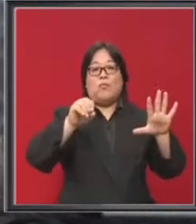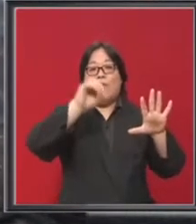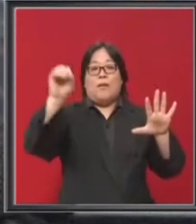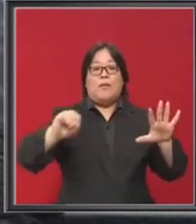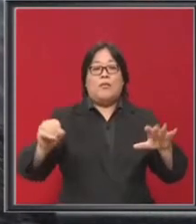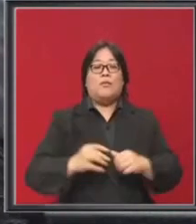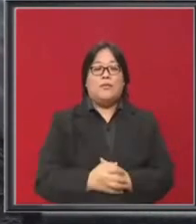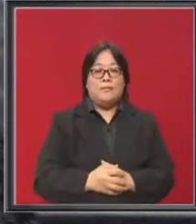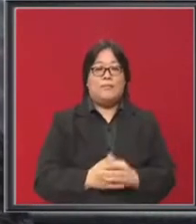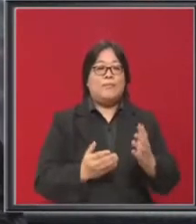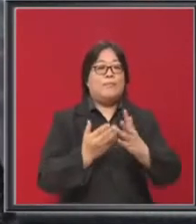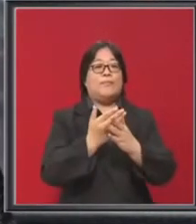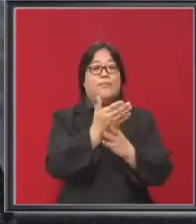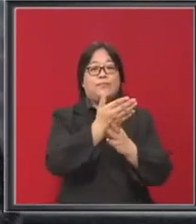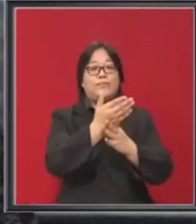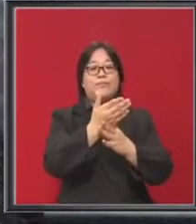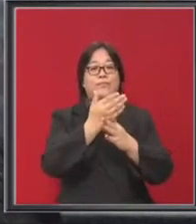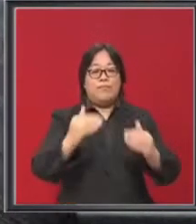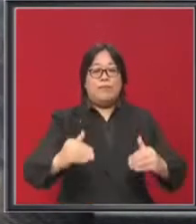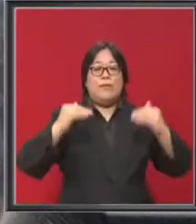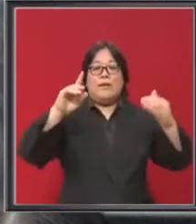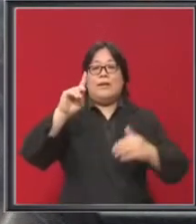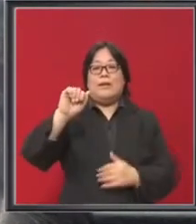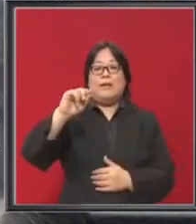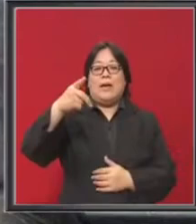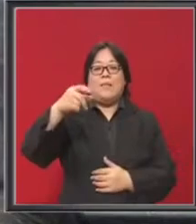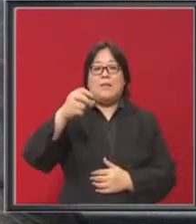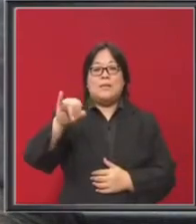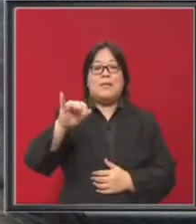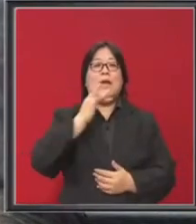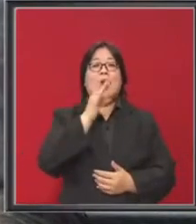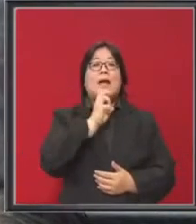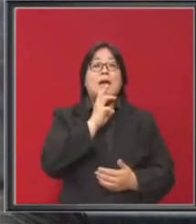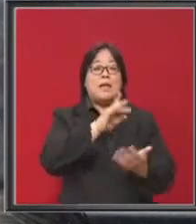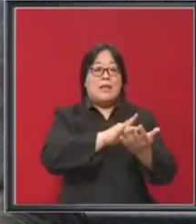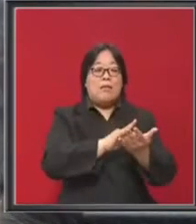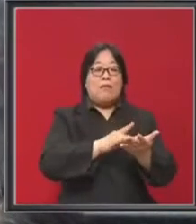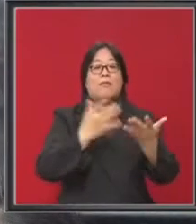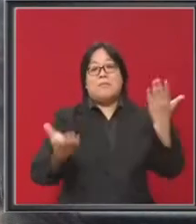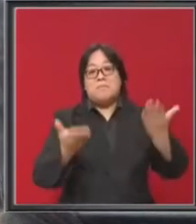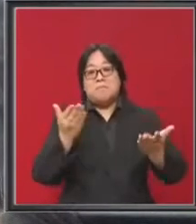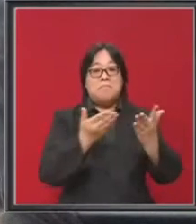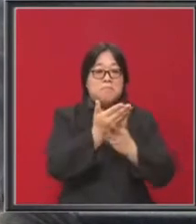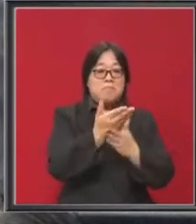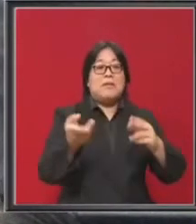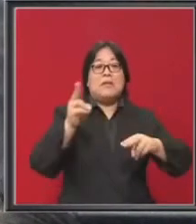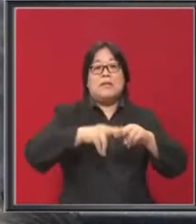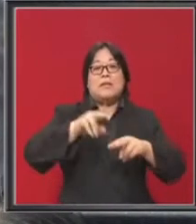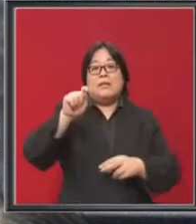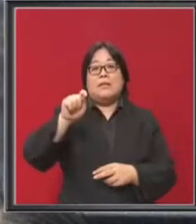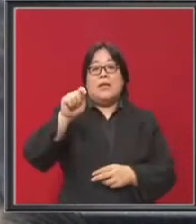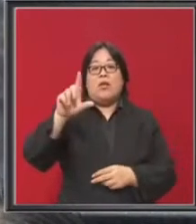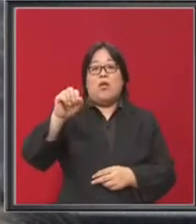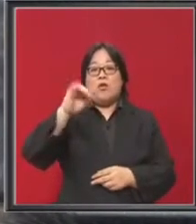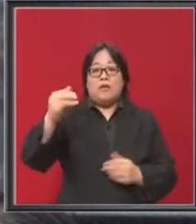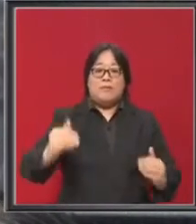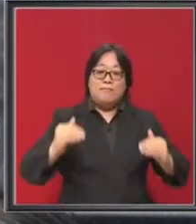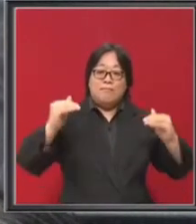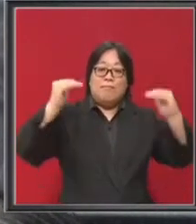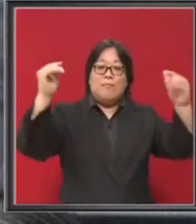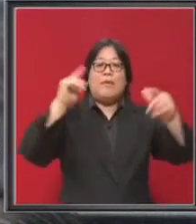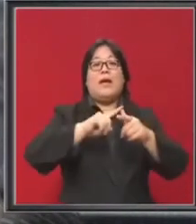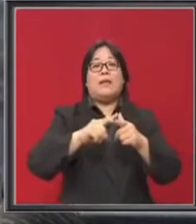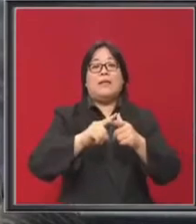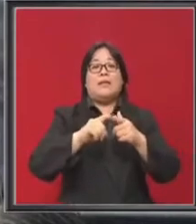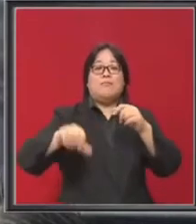24.us melalui peningkatan capacity kesediaan air terawat sama dmylina menaikkan taraf Loji atap lu